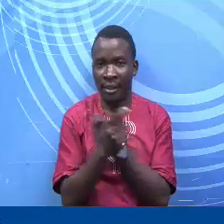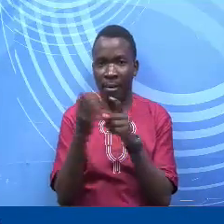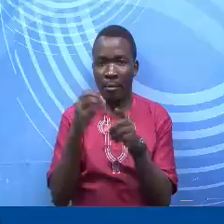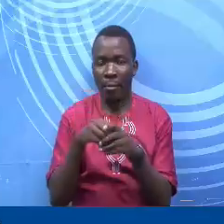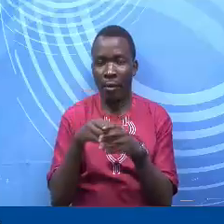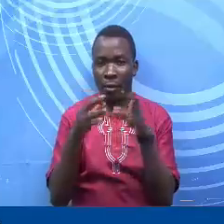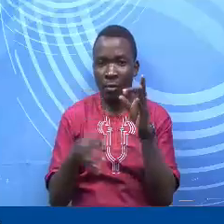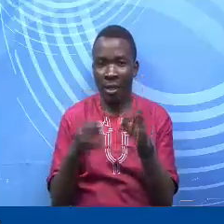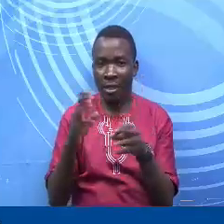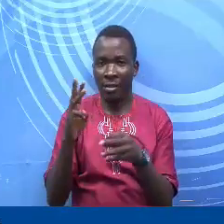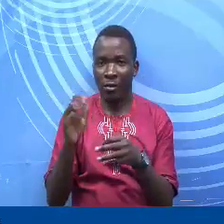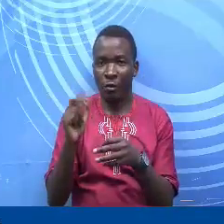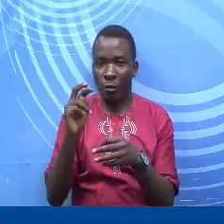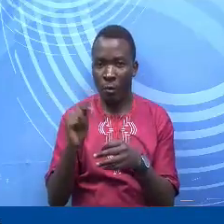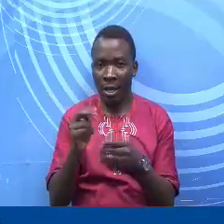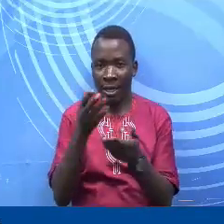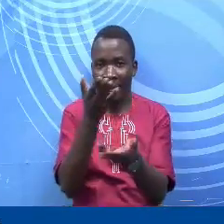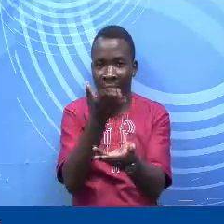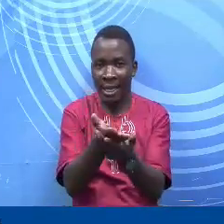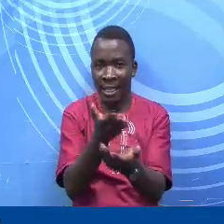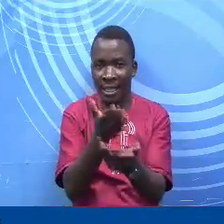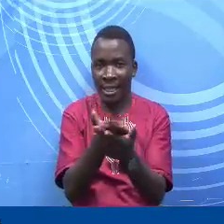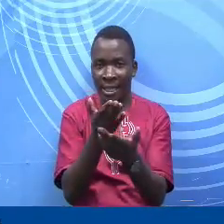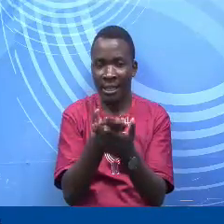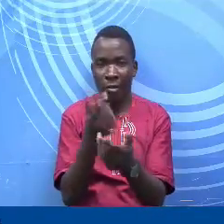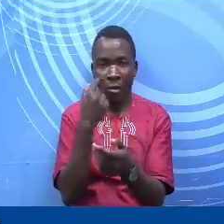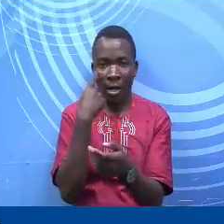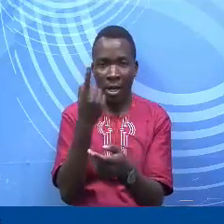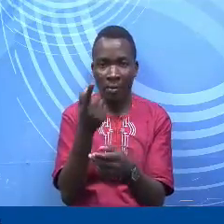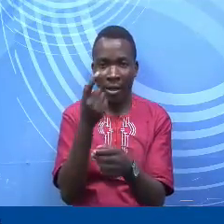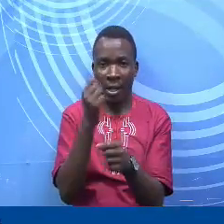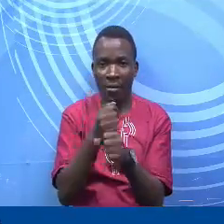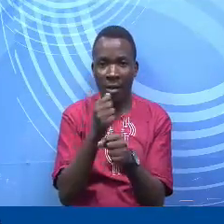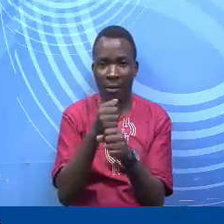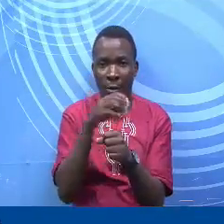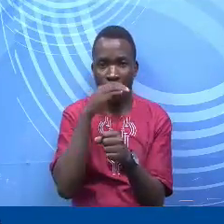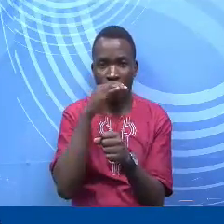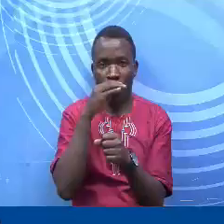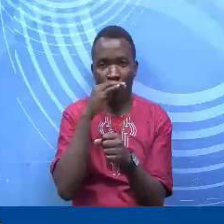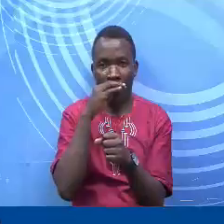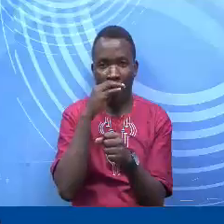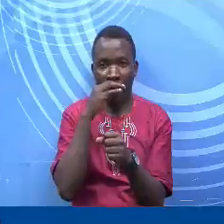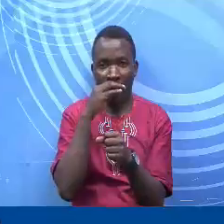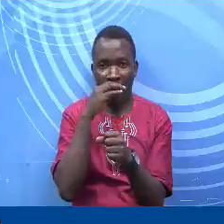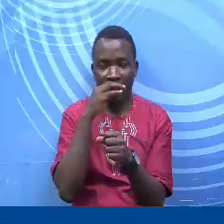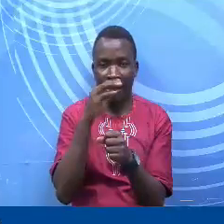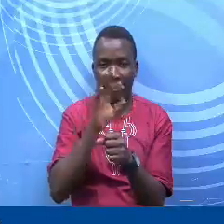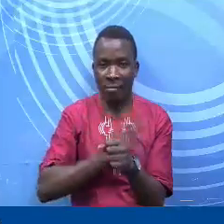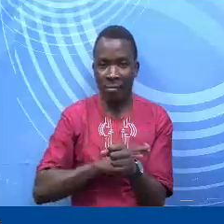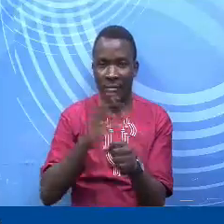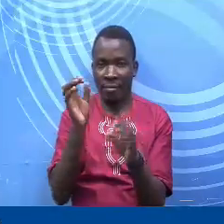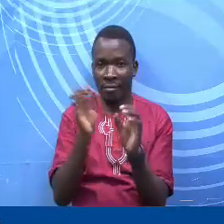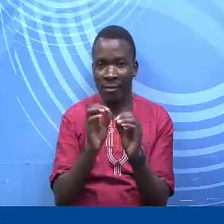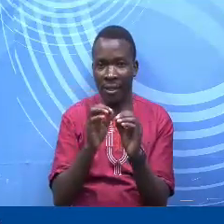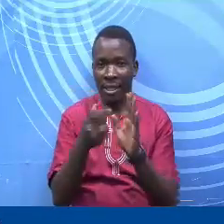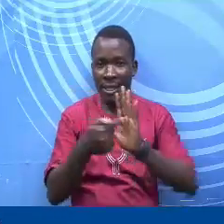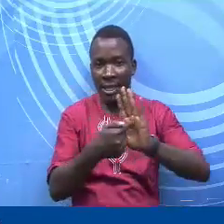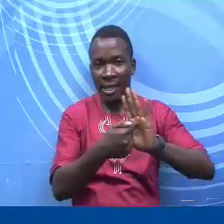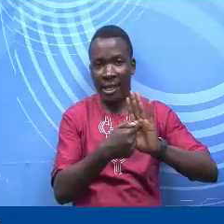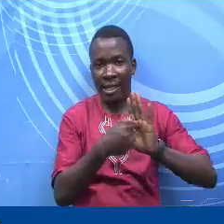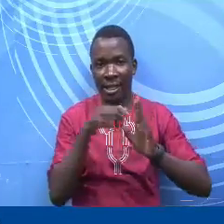rubanza Wang yasabye ko harebwa no ku mirimo yo mu rugo yakoze atahembewe kuko yagaragaje